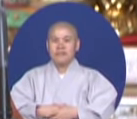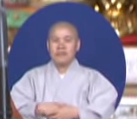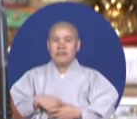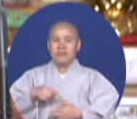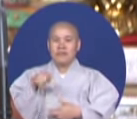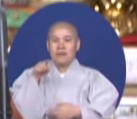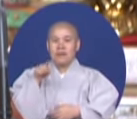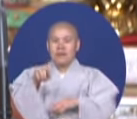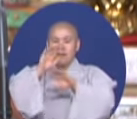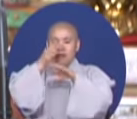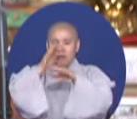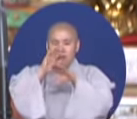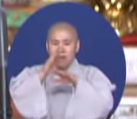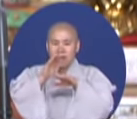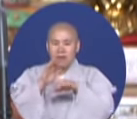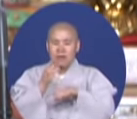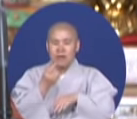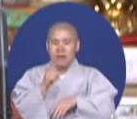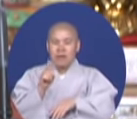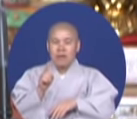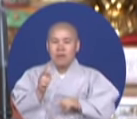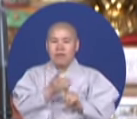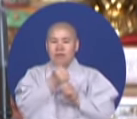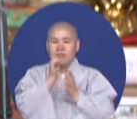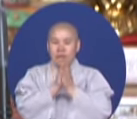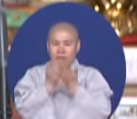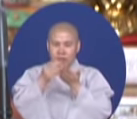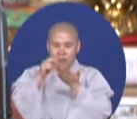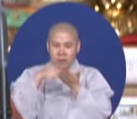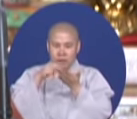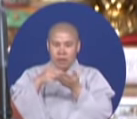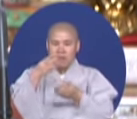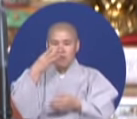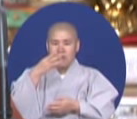이 법문은 화엄경 제3권